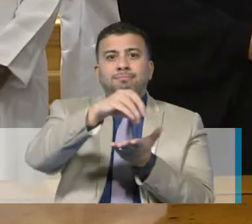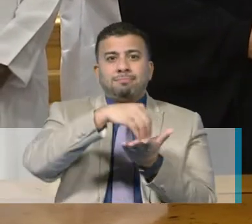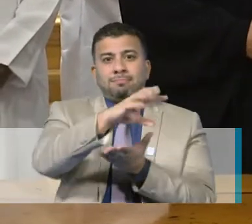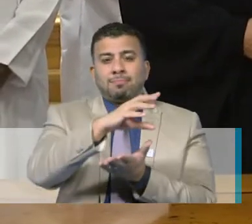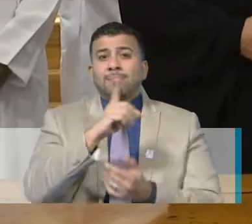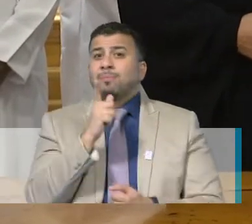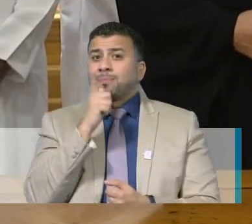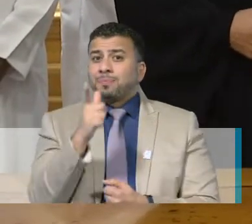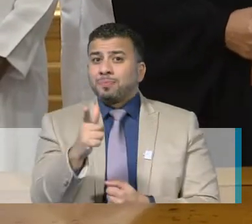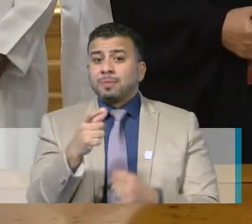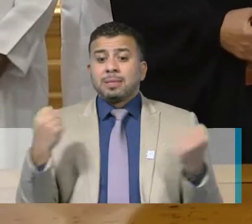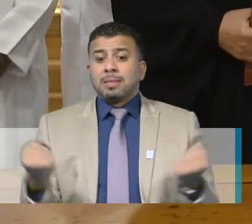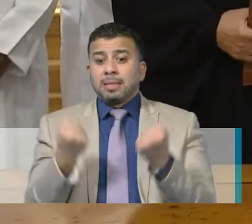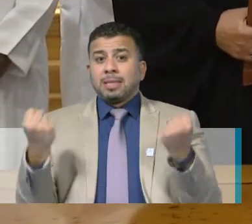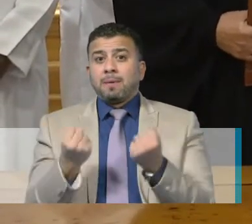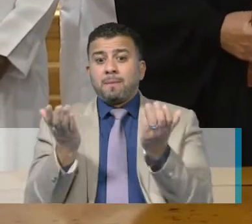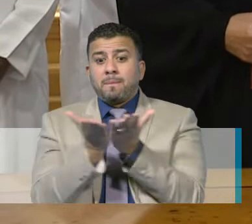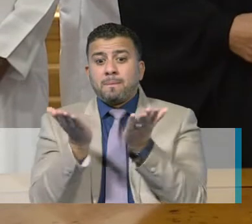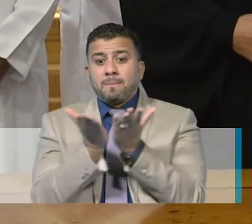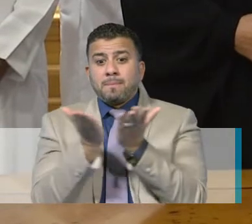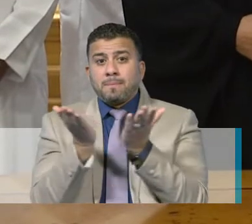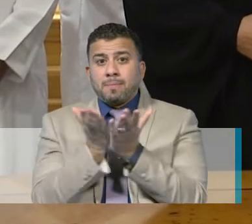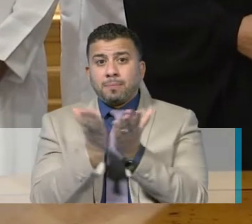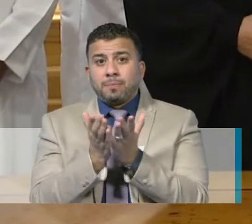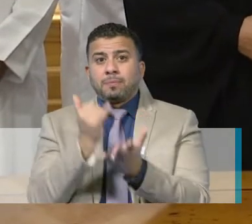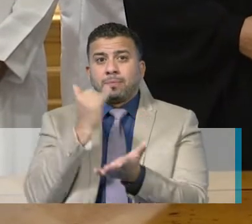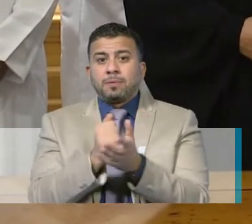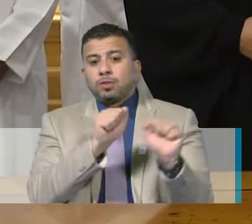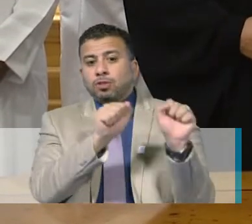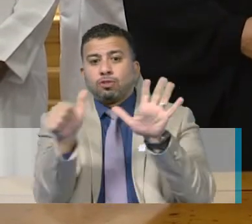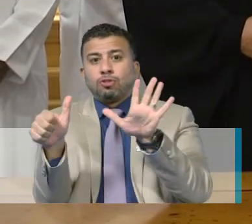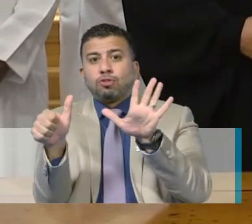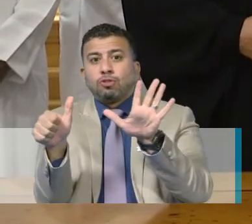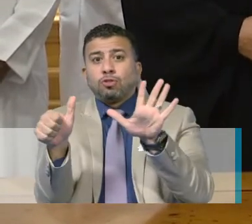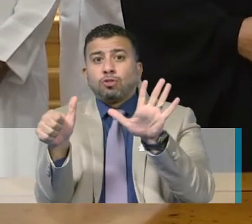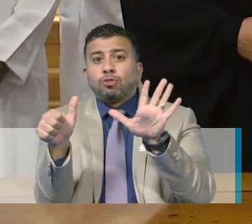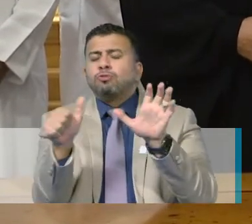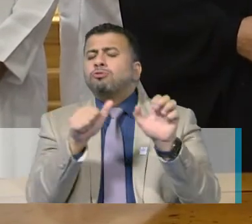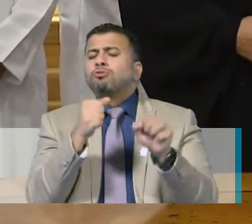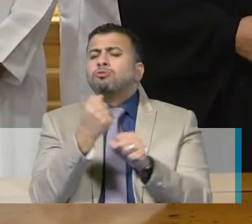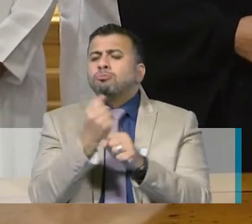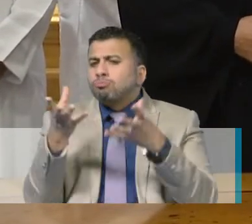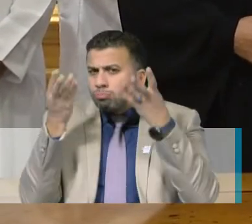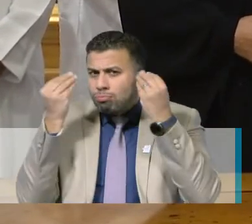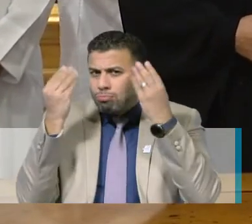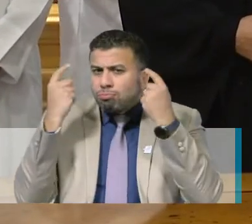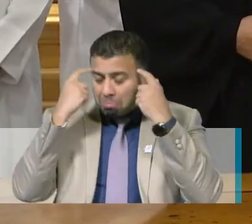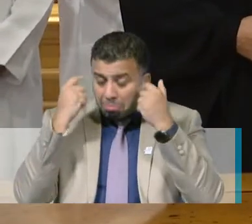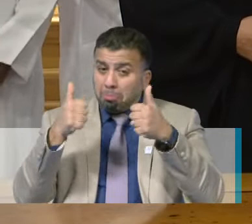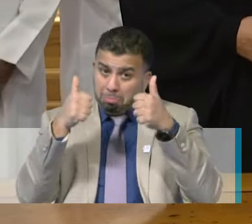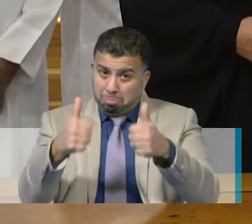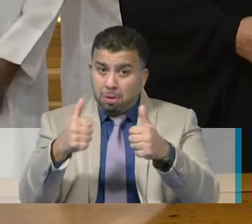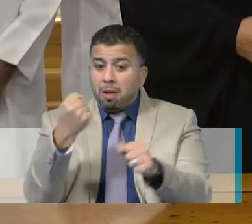ذلك تدريبهم في المدارس على مدى 6 أشهر حتى يستوعبوا العمل الصحيح